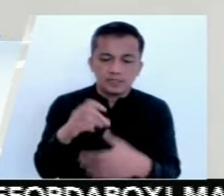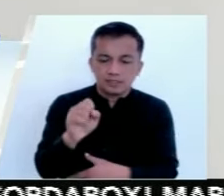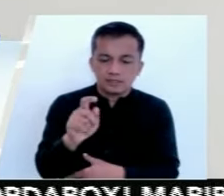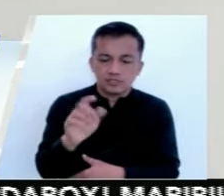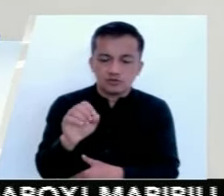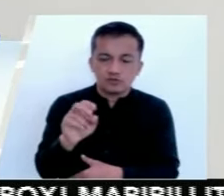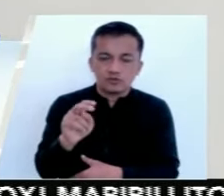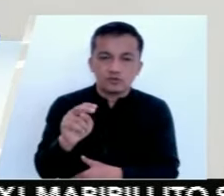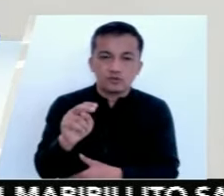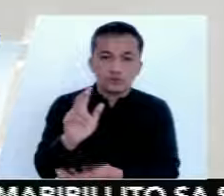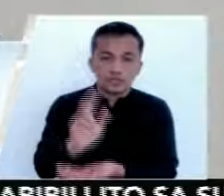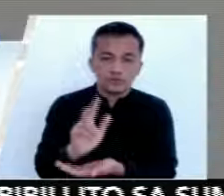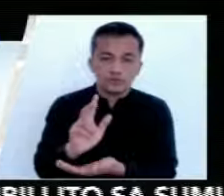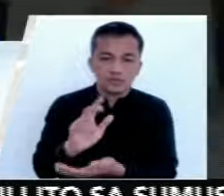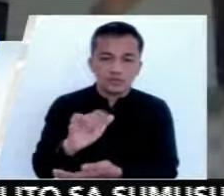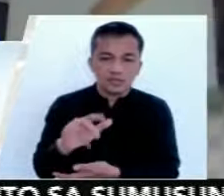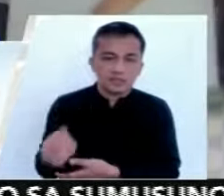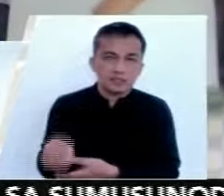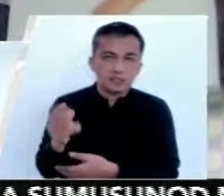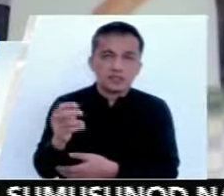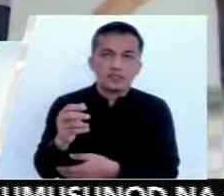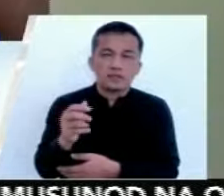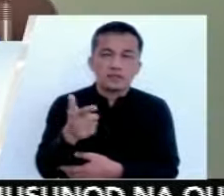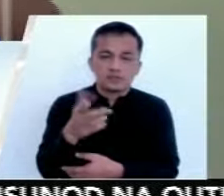Abril taong 2007.